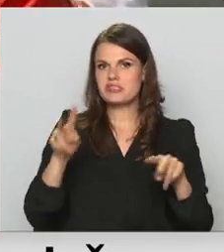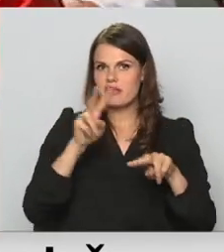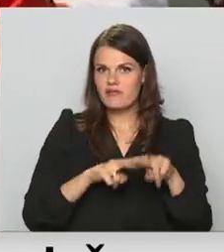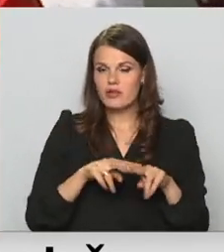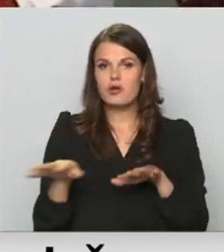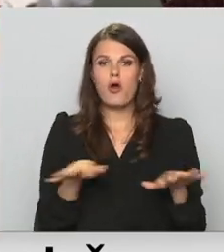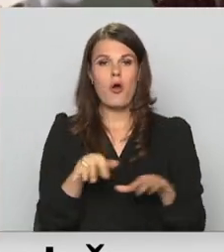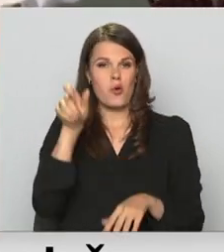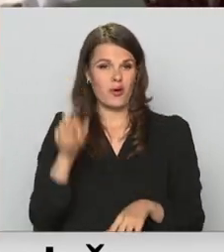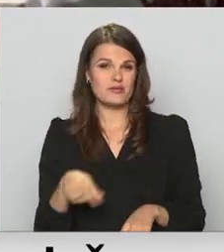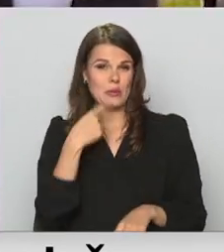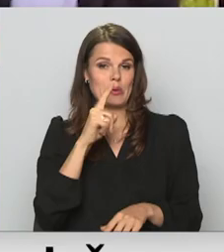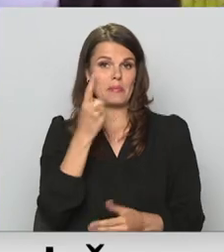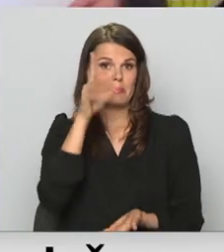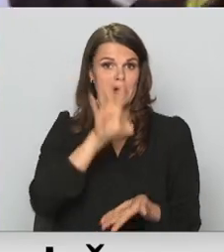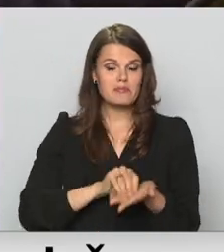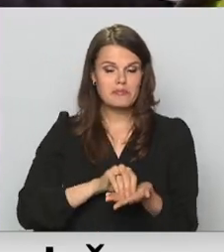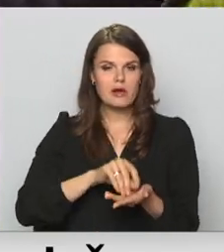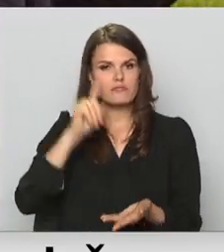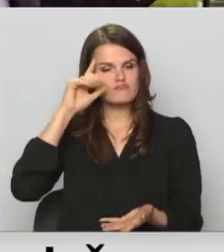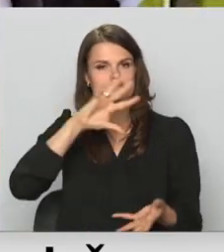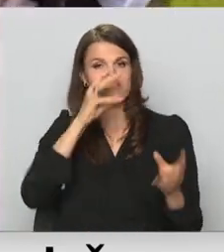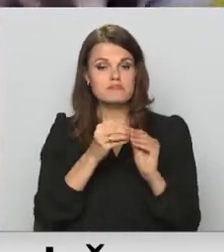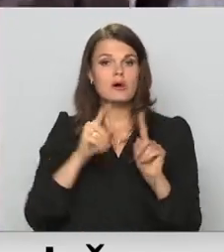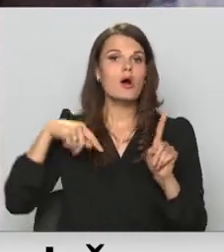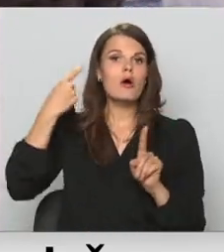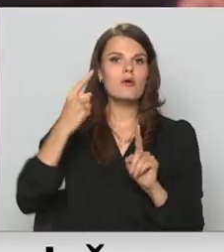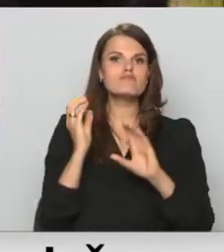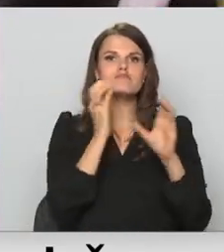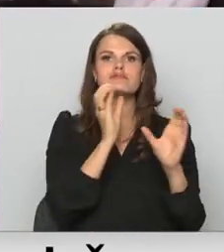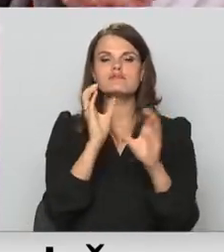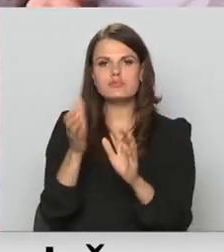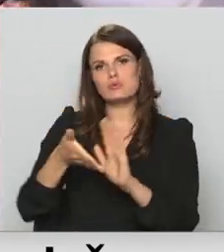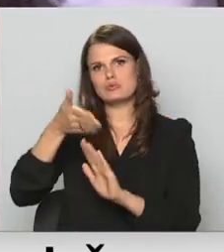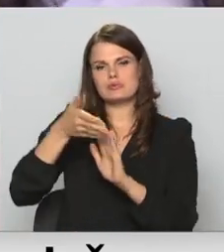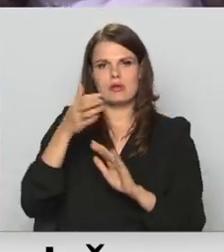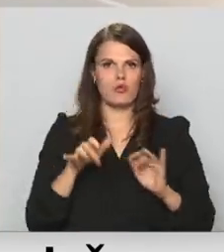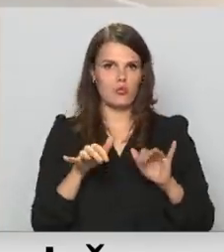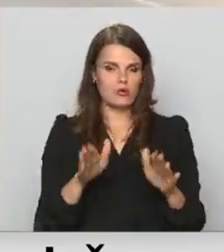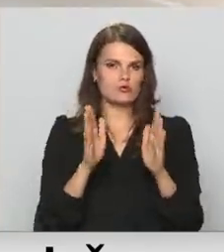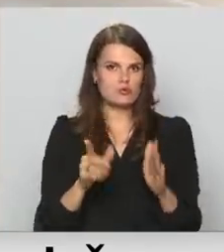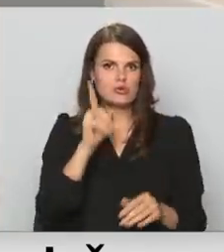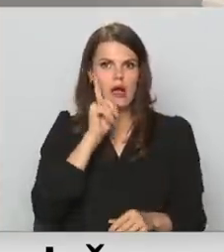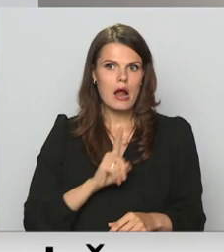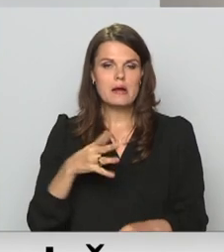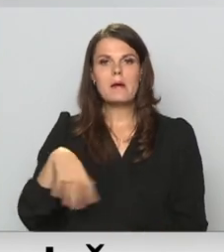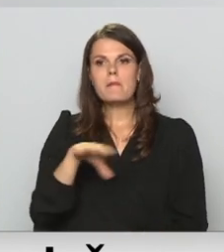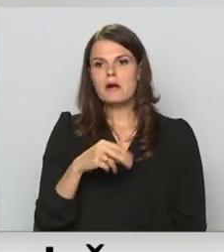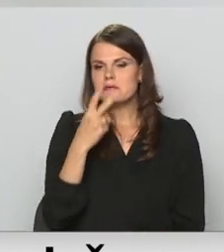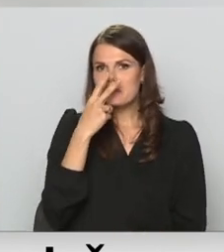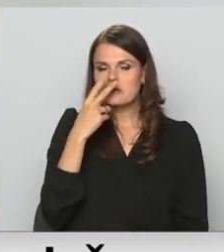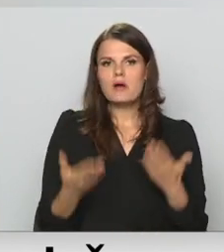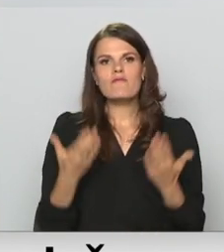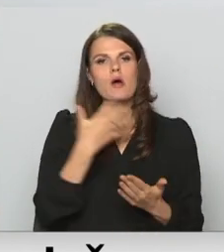Organizatori uzsver, ka pirmā pieredze tiks ņemta vērā, lai nākamajos braucienos uzlabotu procesu. Mēs paskatīsimies, varbūt kaut